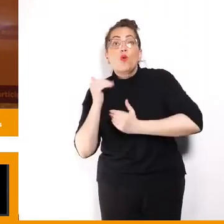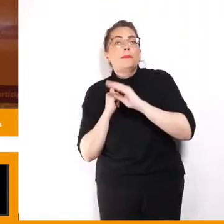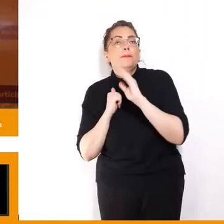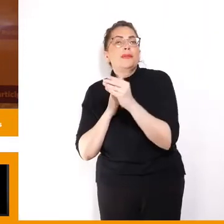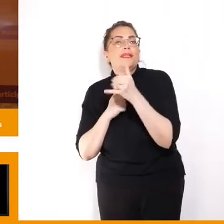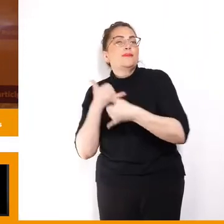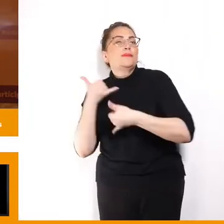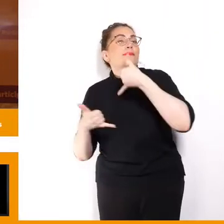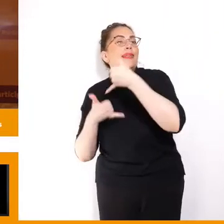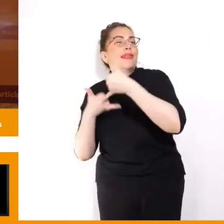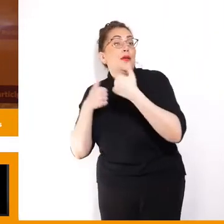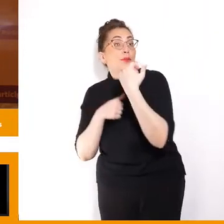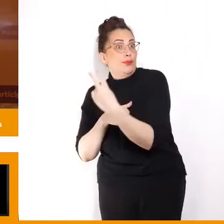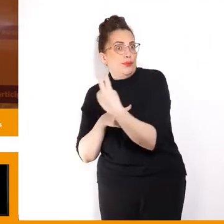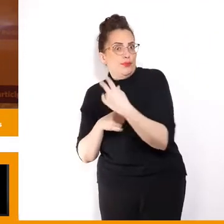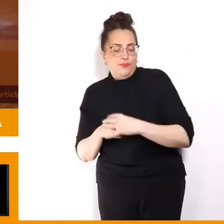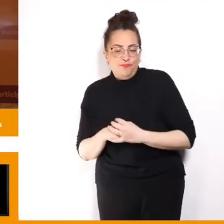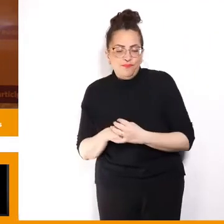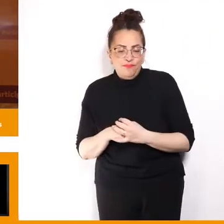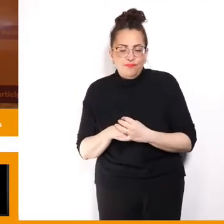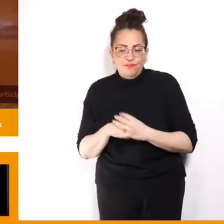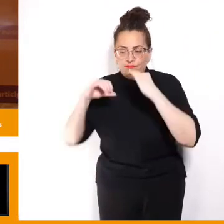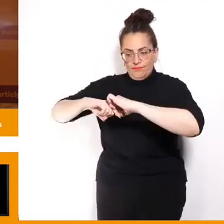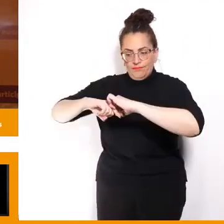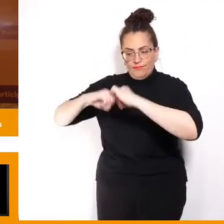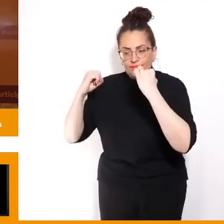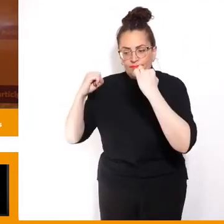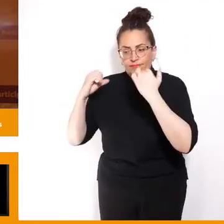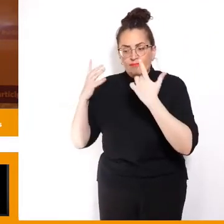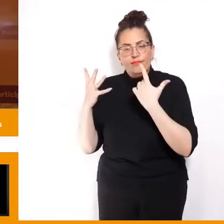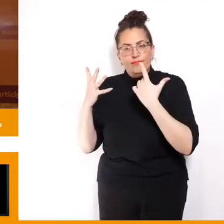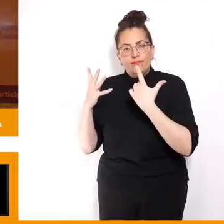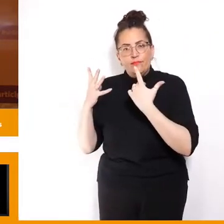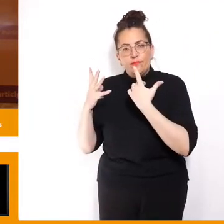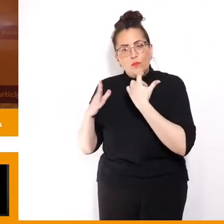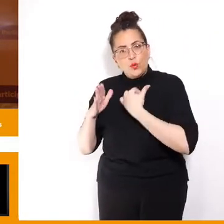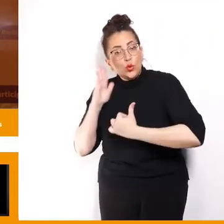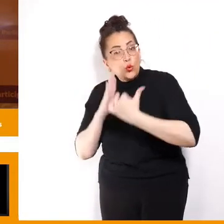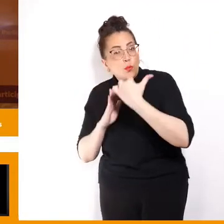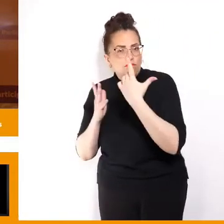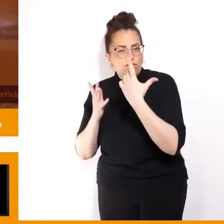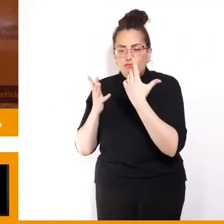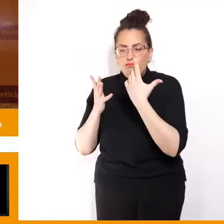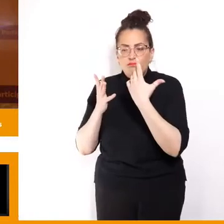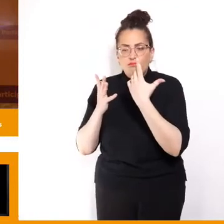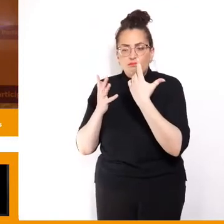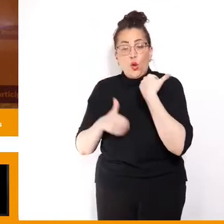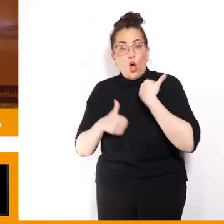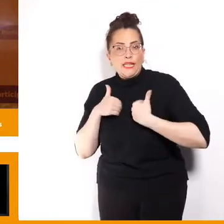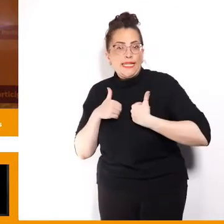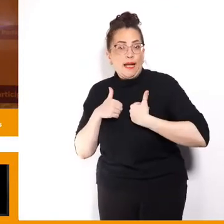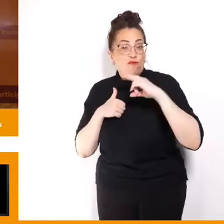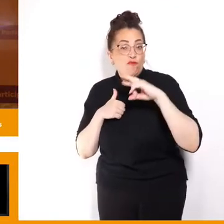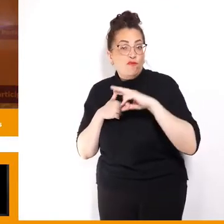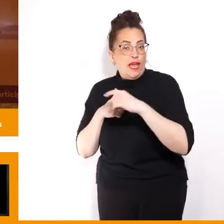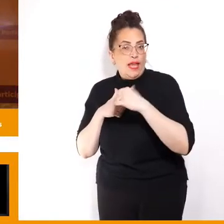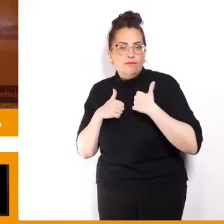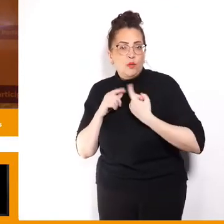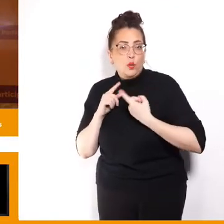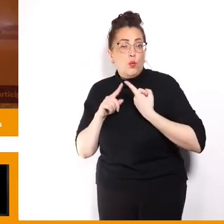je dirais le handicap, l'autonomie, mais plus particulièrement le handicap, a une place toute particulière. Pourquoi? Parce que, à la